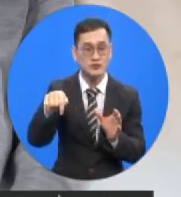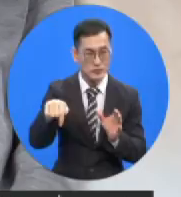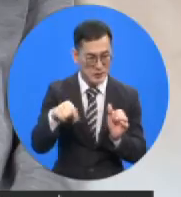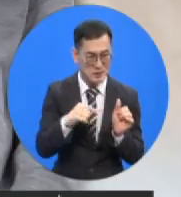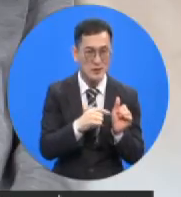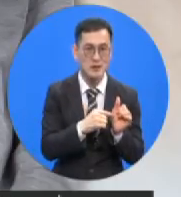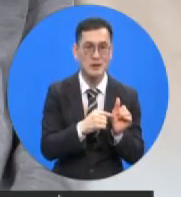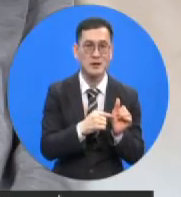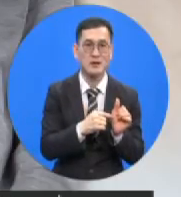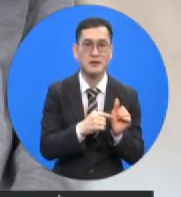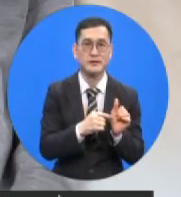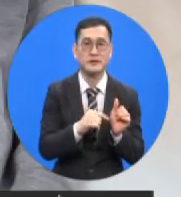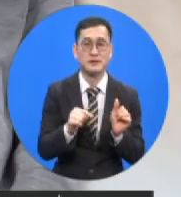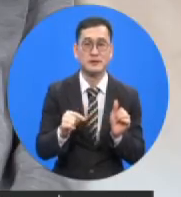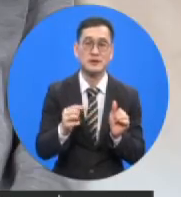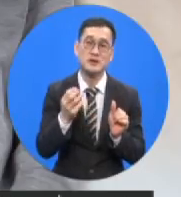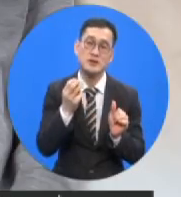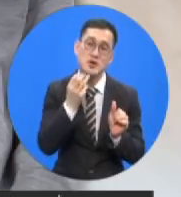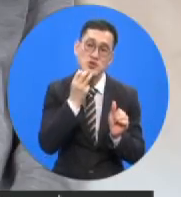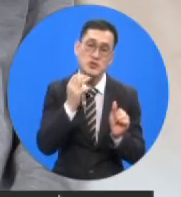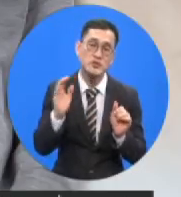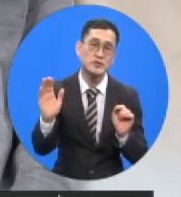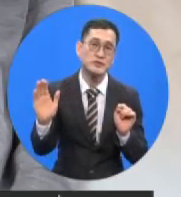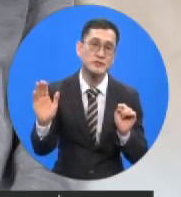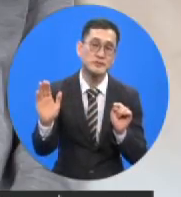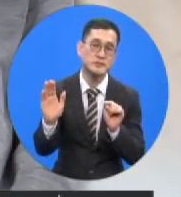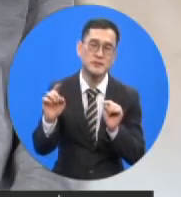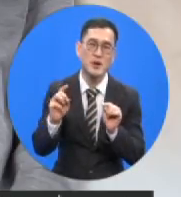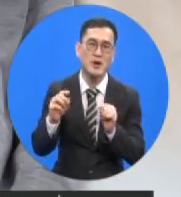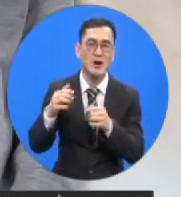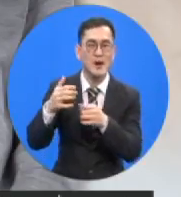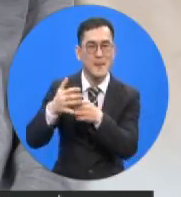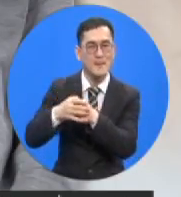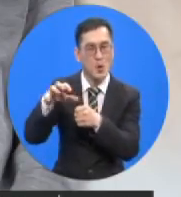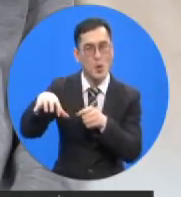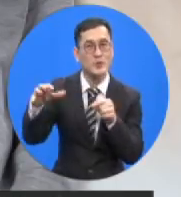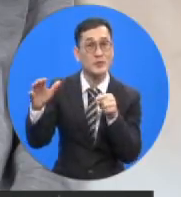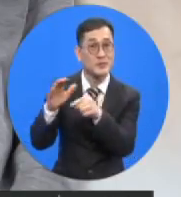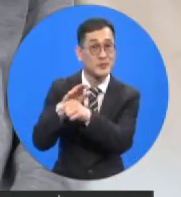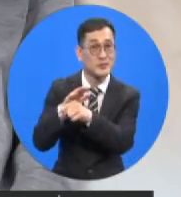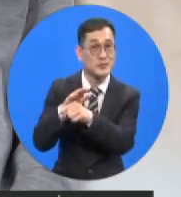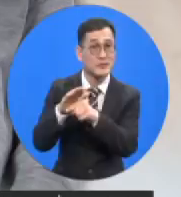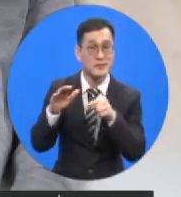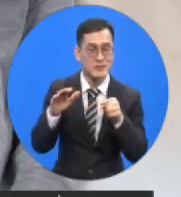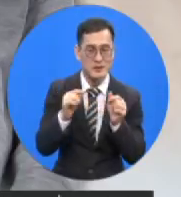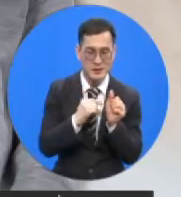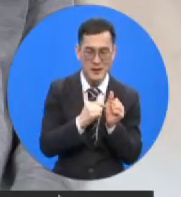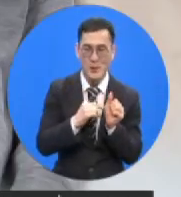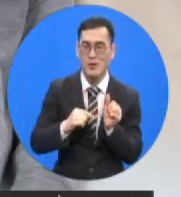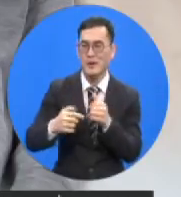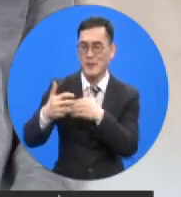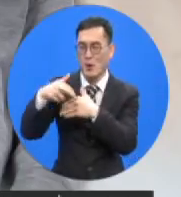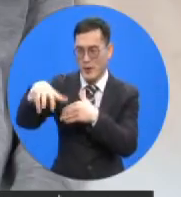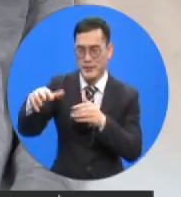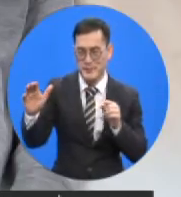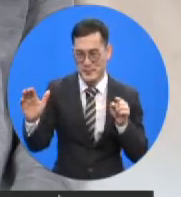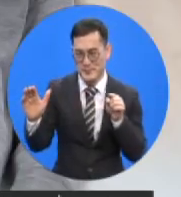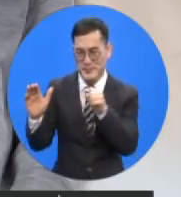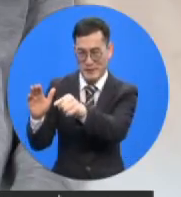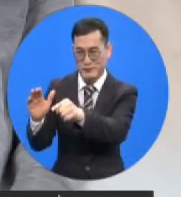결정하게 되는데 그게 또 마포입니다. 마포. 12번 확진자와 같은 병원에 방문했던